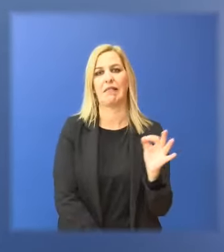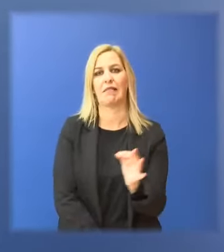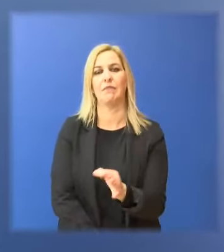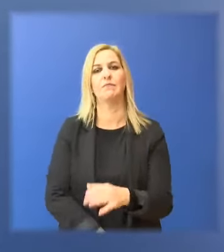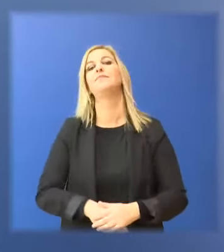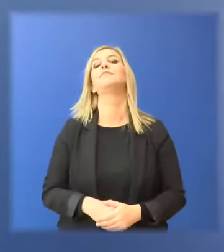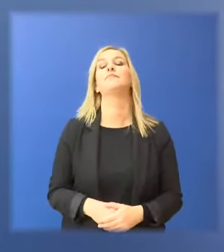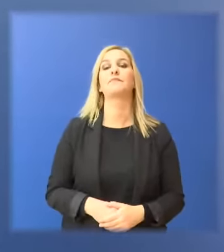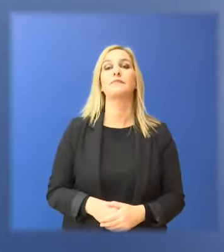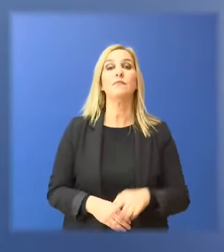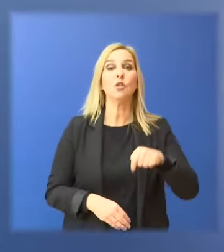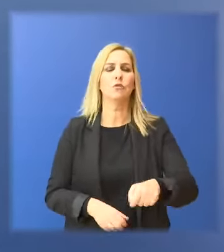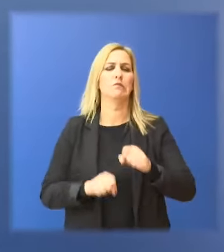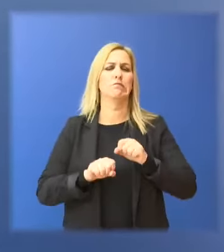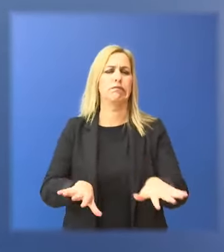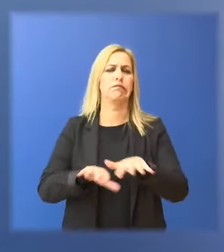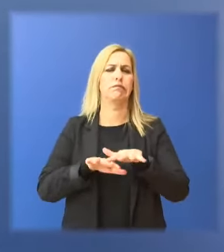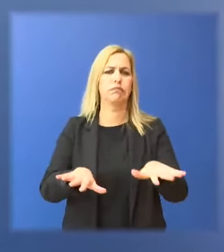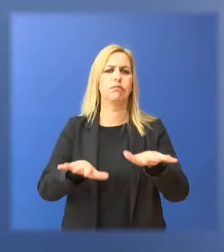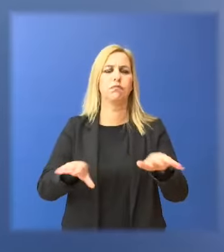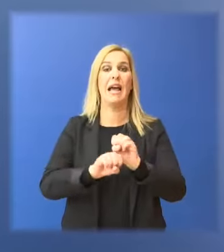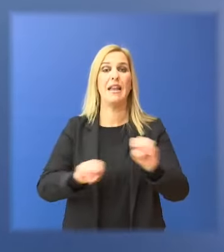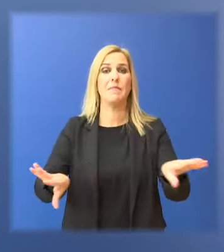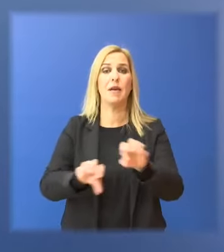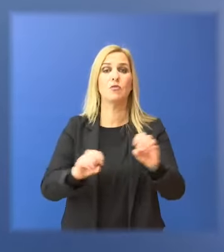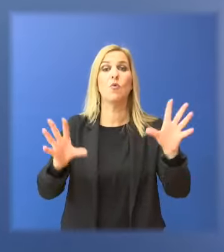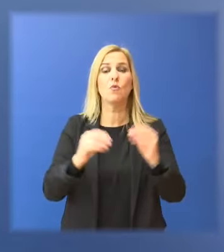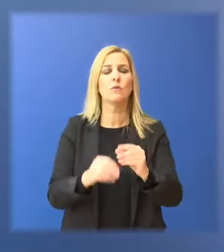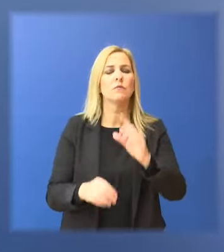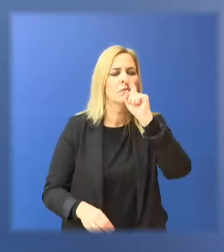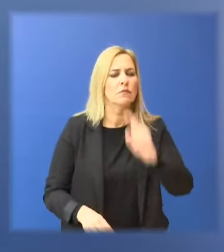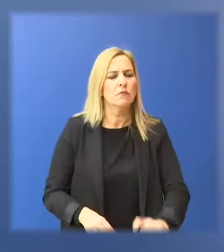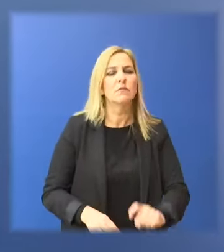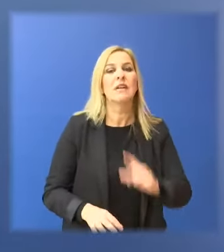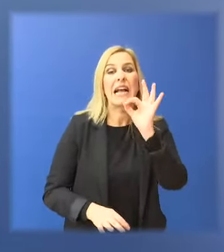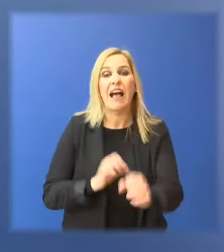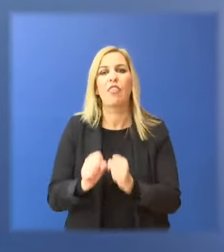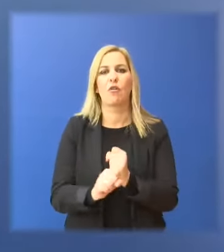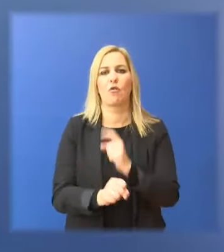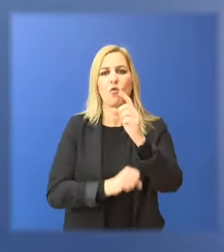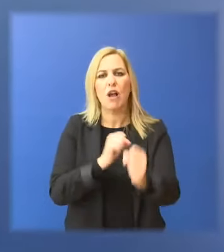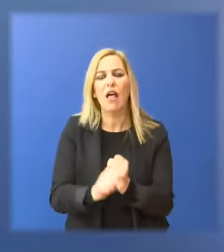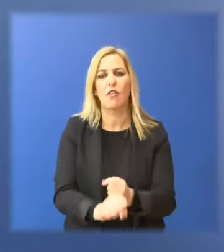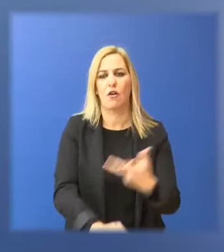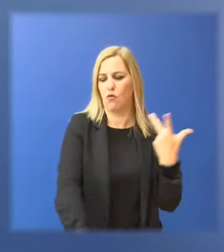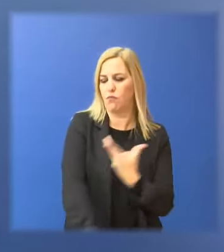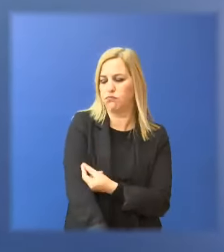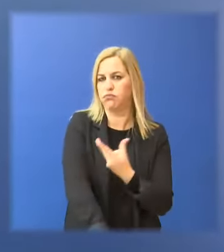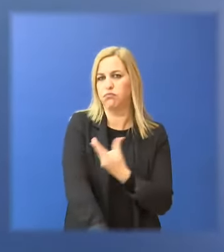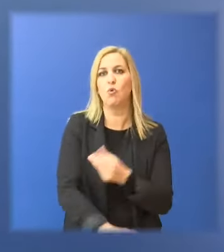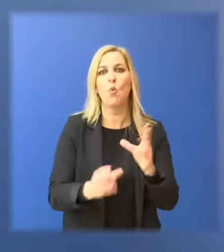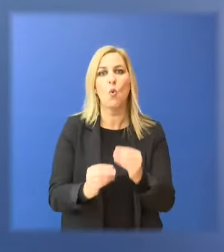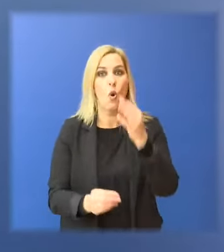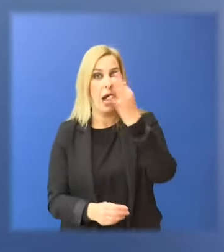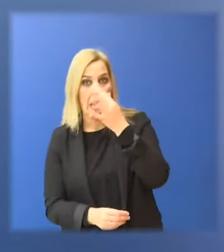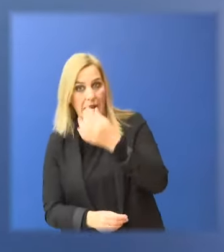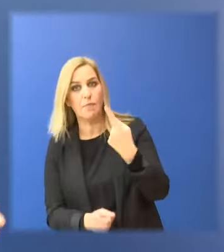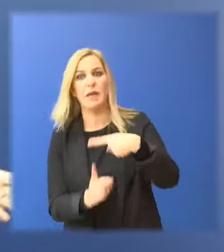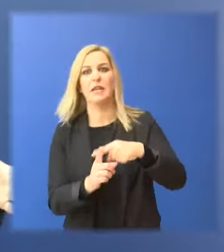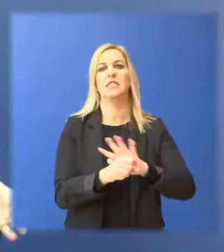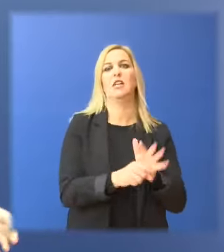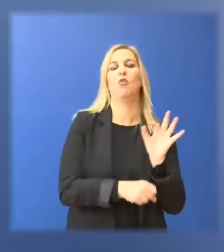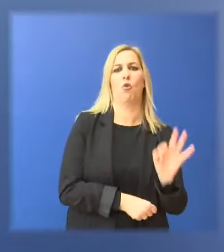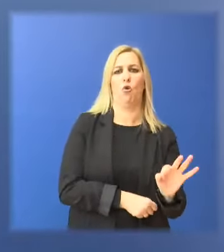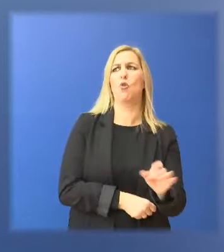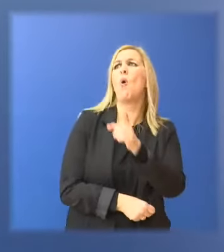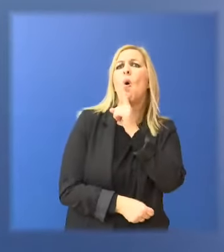με μεγαλύτερη ένταση η καμπάνια ενημέρωσης για την αναγκαιότητα του τακτικού ετήσιου εμβολιασμού απέναντι στον COVID και τη γρήπη. Όπως κάνουμε ένα